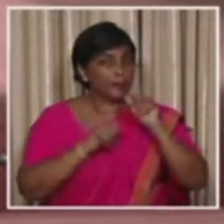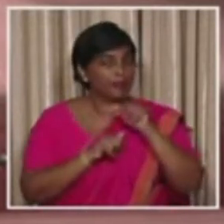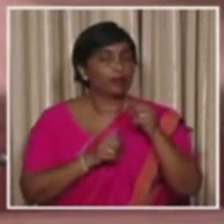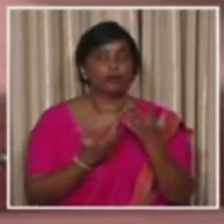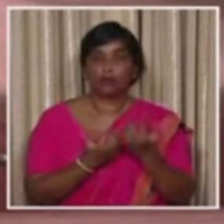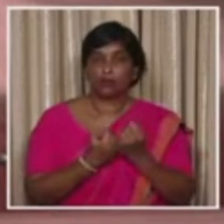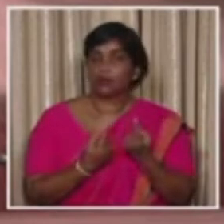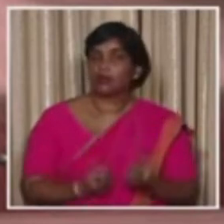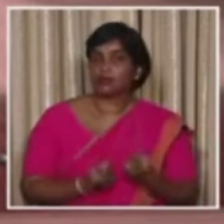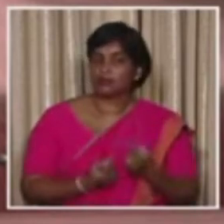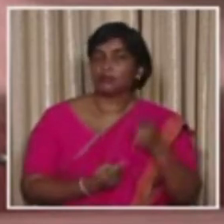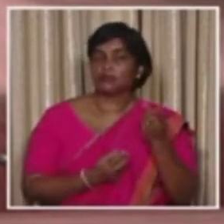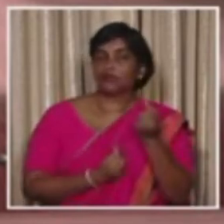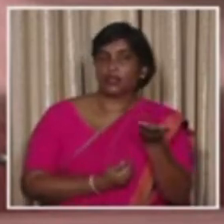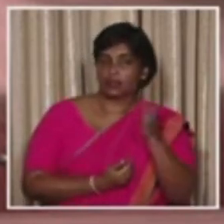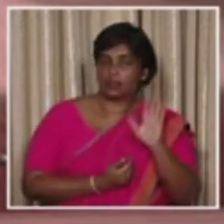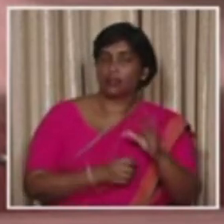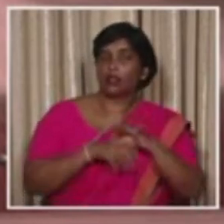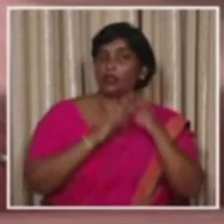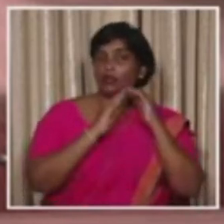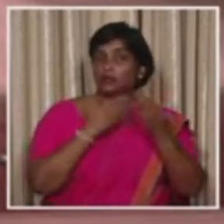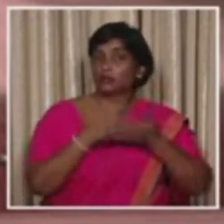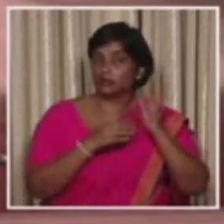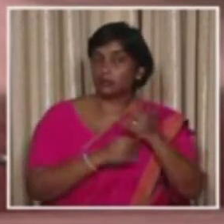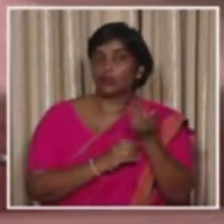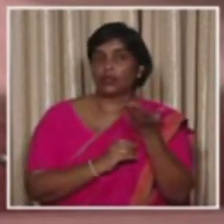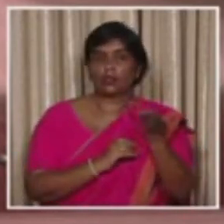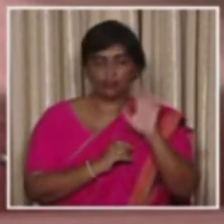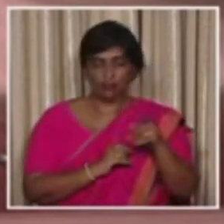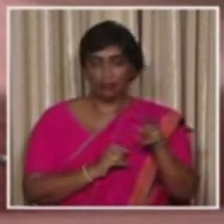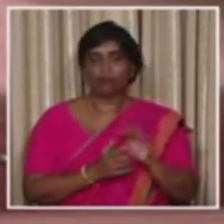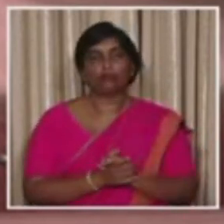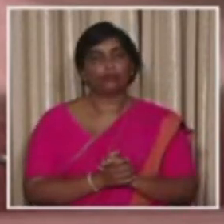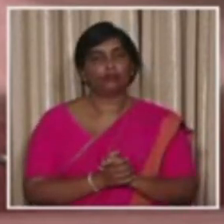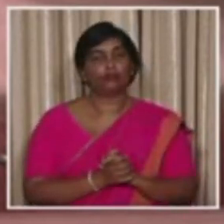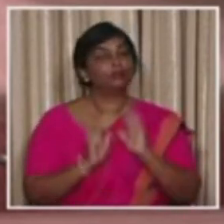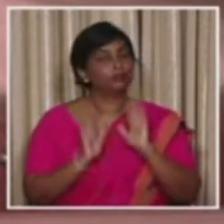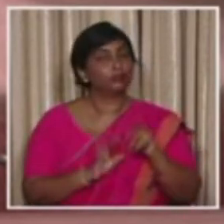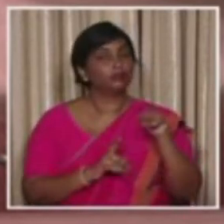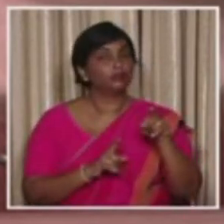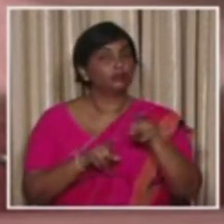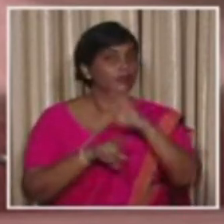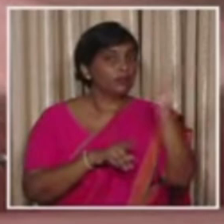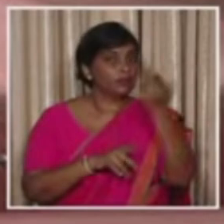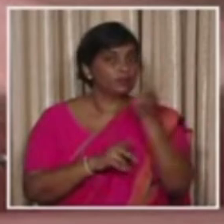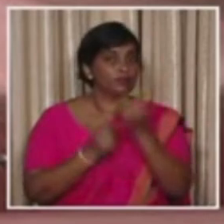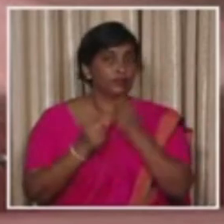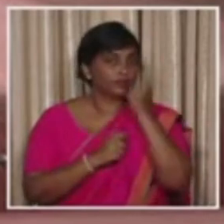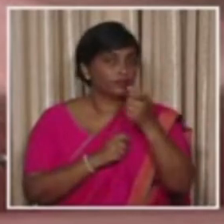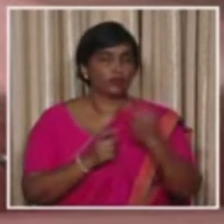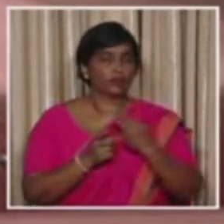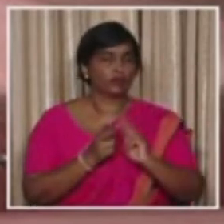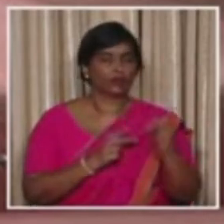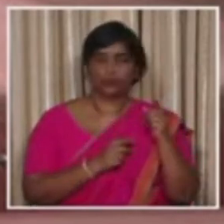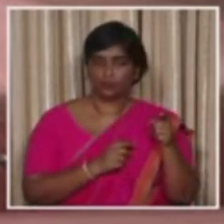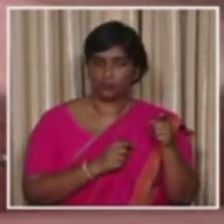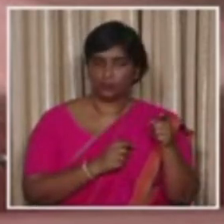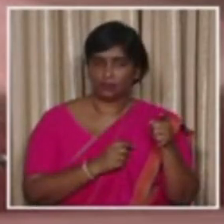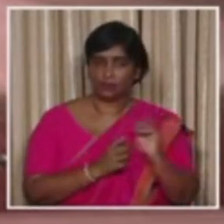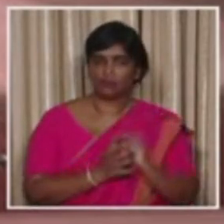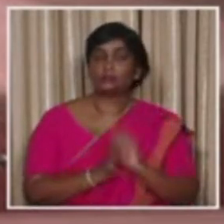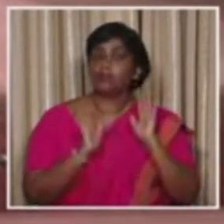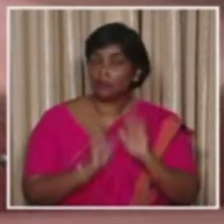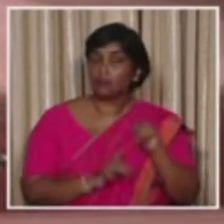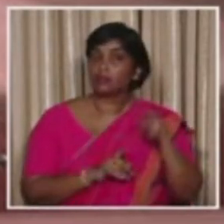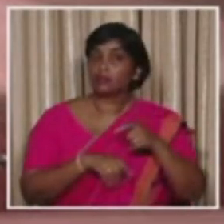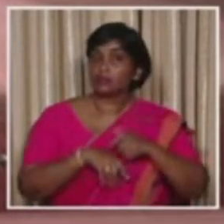தேவைகளுக்காக, வசதிகளுக்காக அந்த மக்கள் நிதி கேட்கின்றார்கள். அவர்களுக்கு நீங்கள் நிதி கொடுக்க மறுக்கிறீர்கள், நிதி ஒதுக்கீடு செய்ய மறுக்கிறீர்கள். ஆனால்